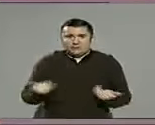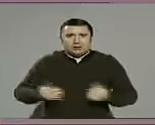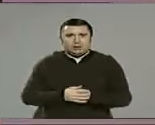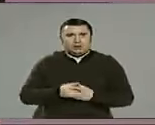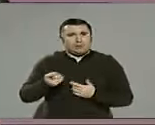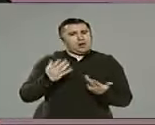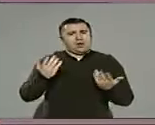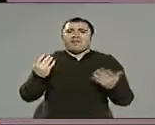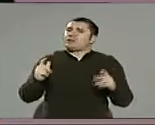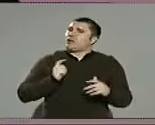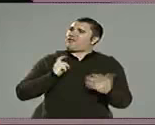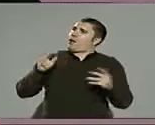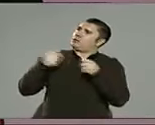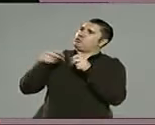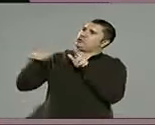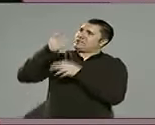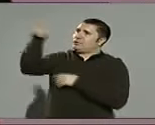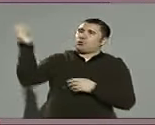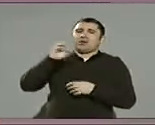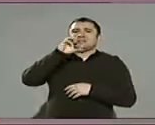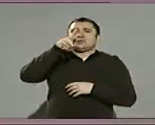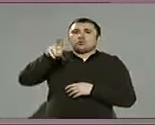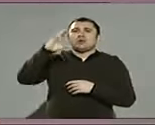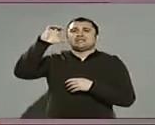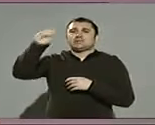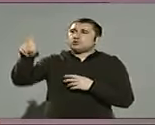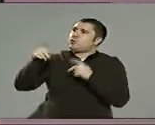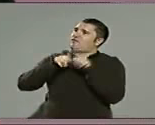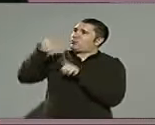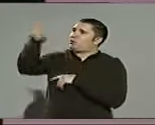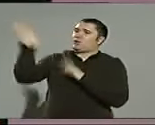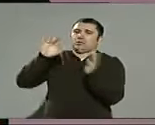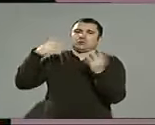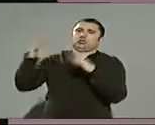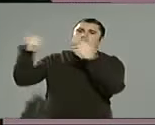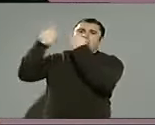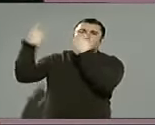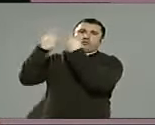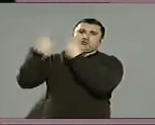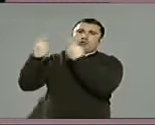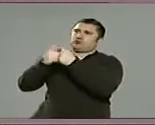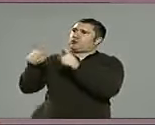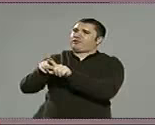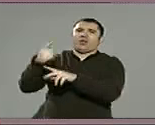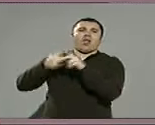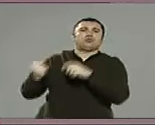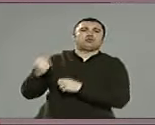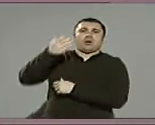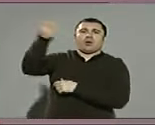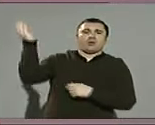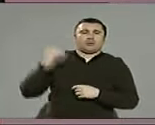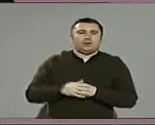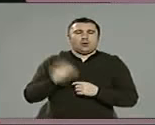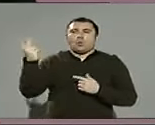Bundesregierung? Entweder CDU, CSU und FDP streiten sich wie eine Bande Halbstarker, oder die Chefin ist es